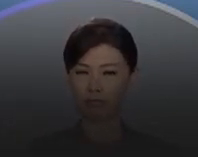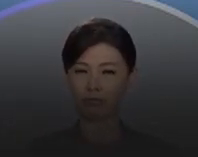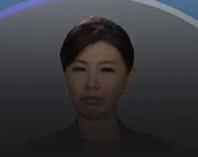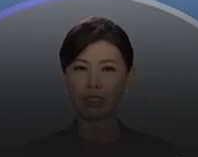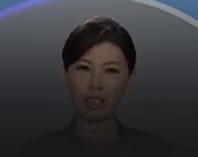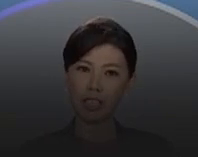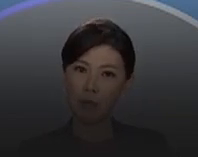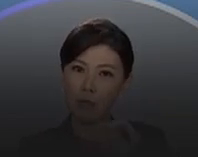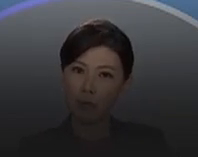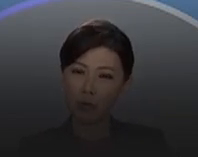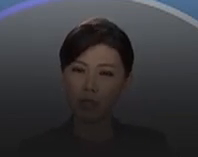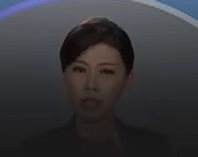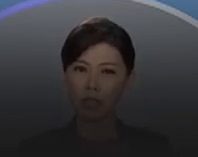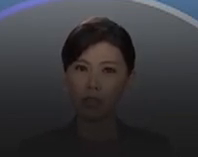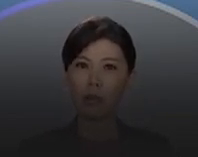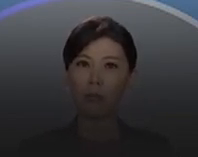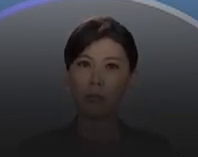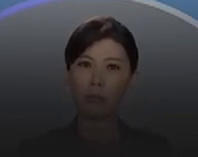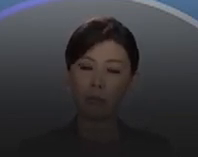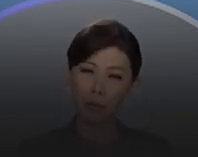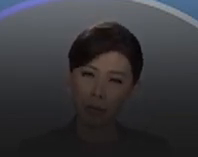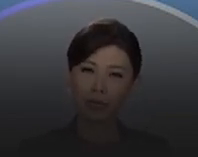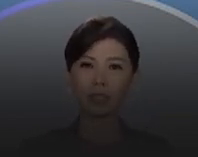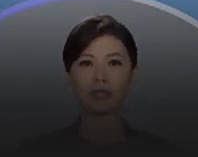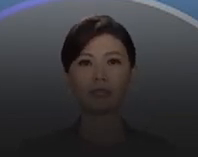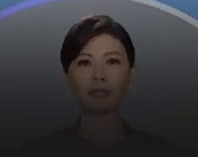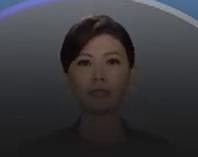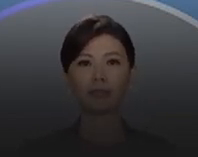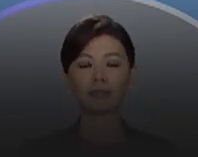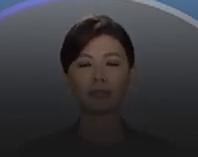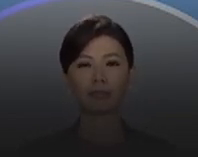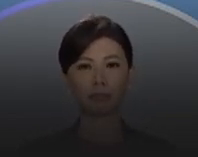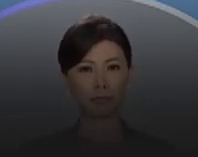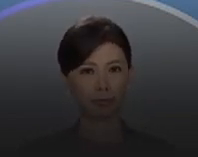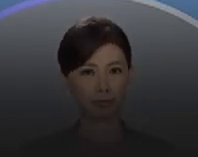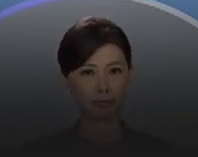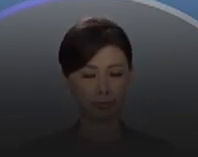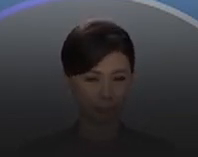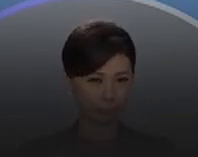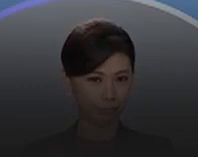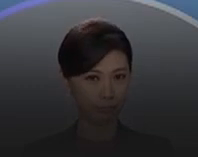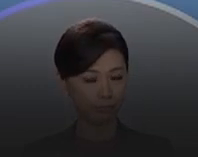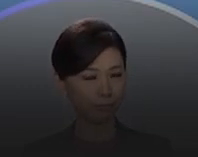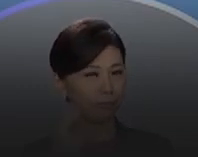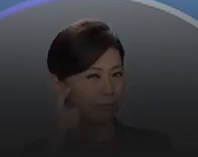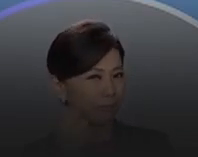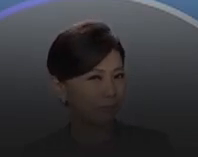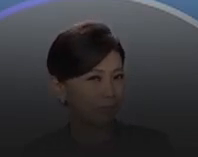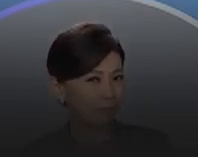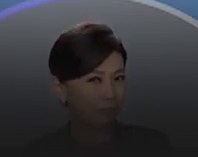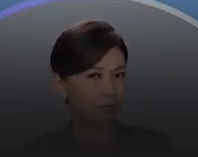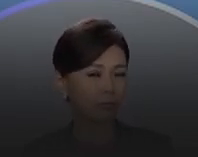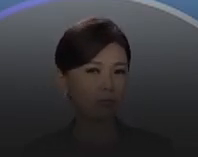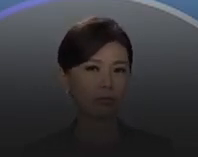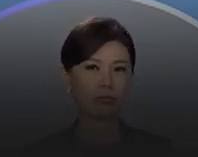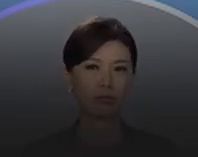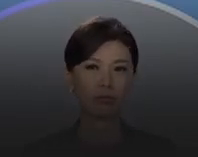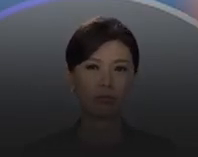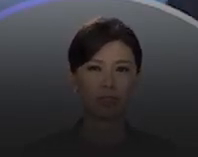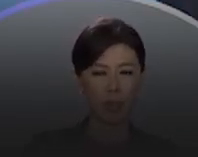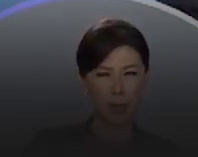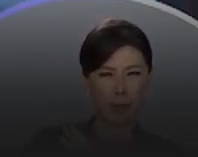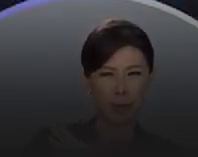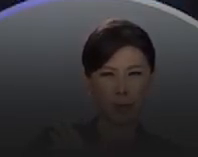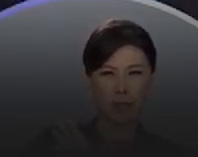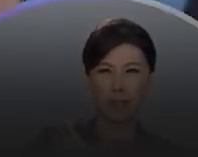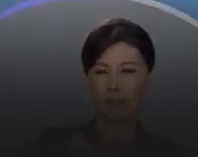工10800块。第三，劳工我们要考量，尽可能招商引资，